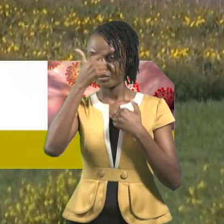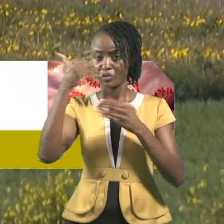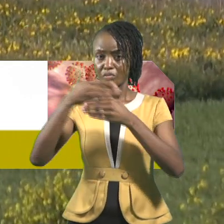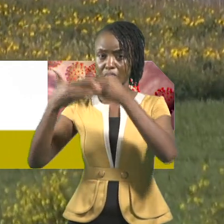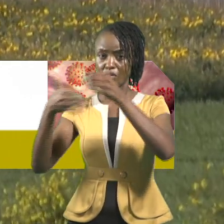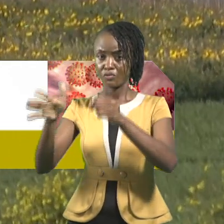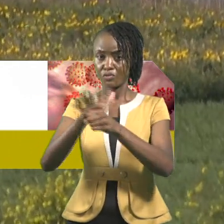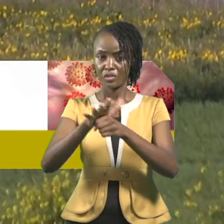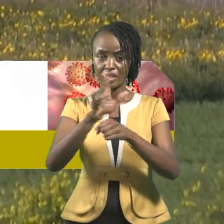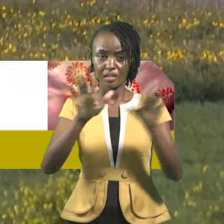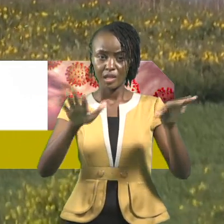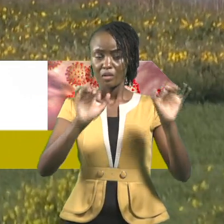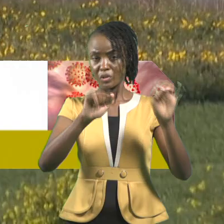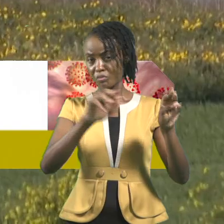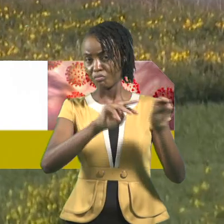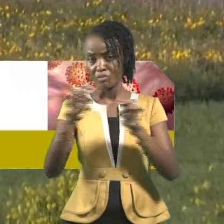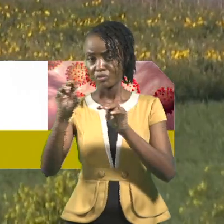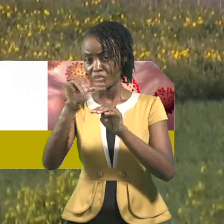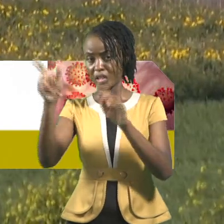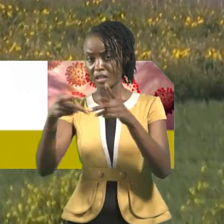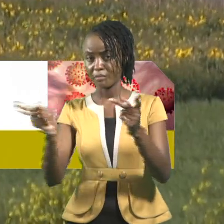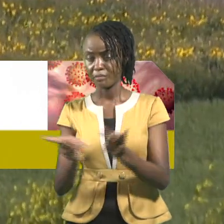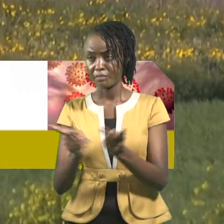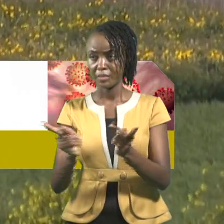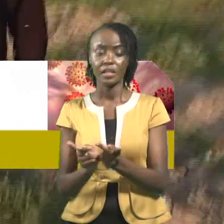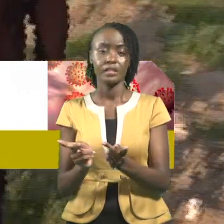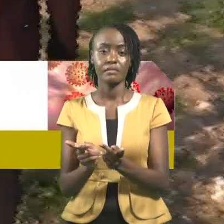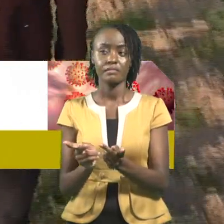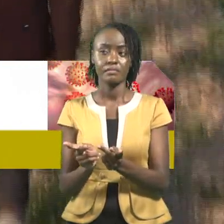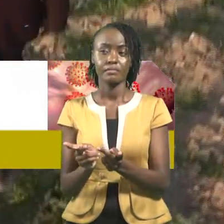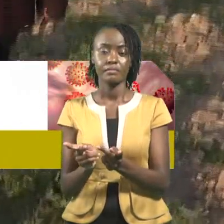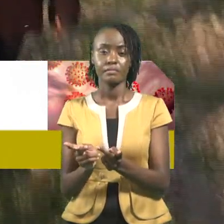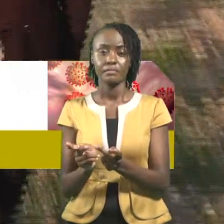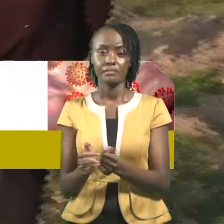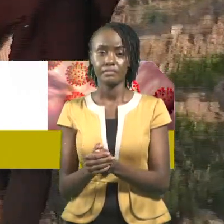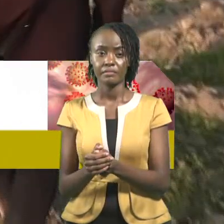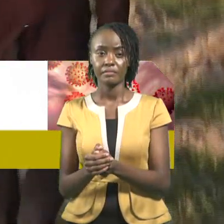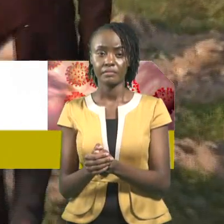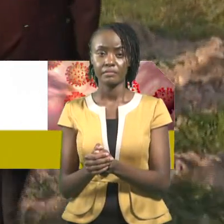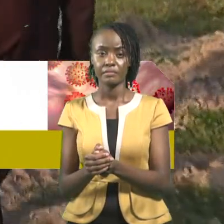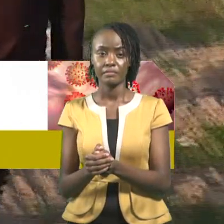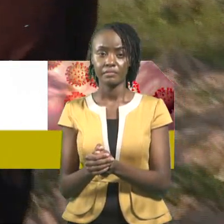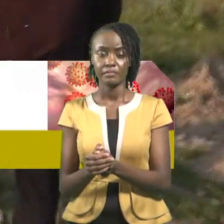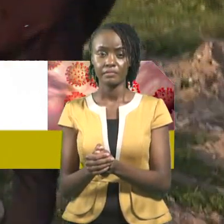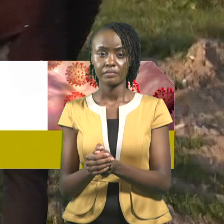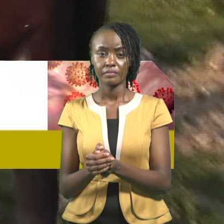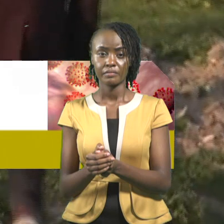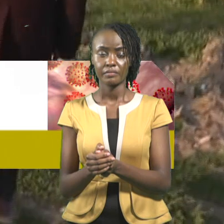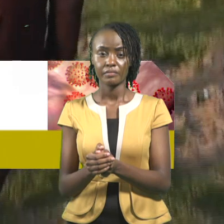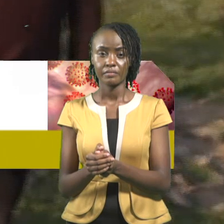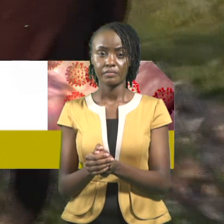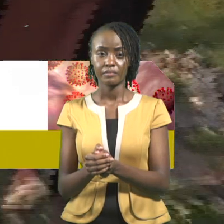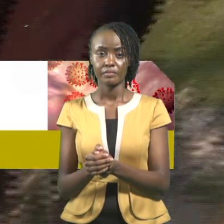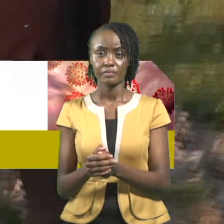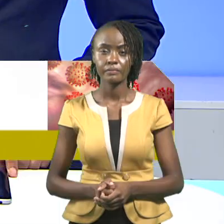ndege hao kuhama kutoka mazingira yale yanayojulikana kuwa na idadi kubwa zaidi ya ndege hawa na kuelekea hadi ukanda wa kaskazini mwa